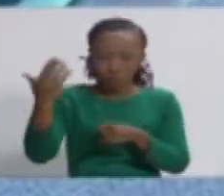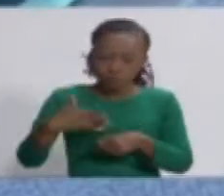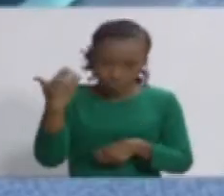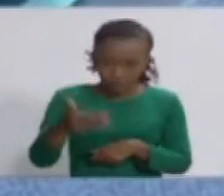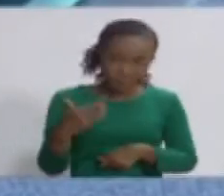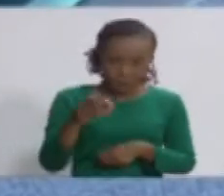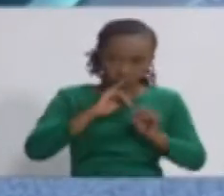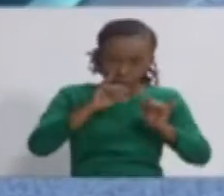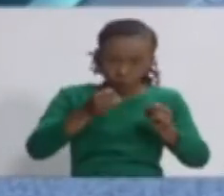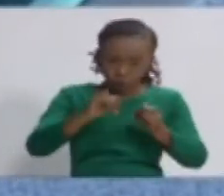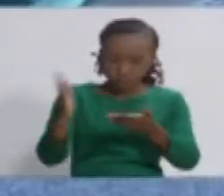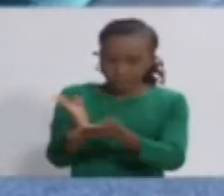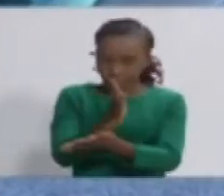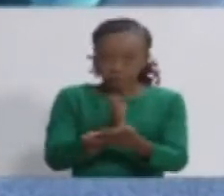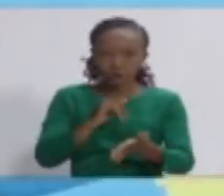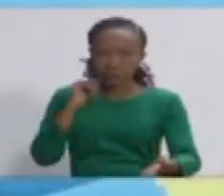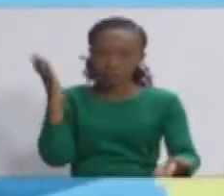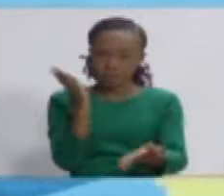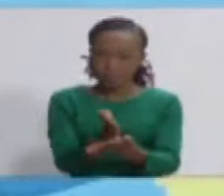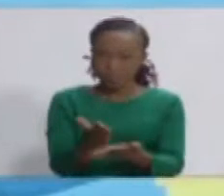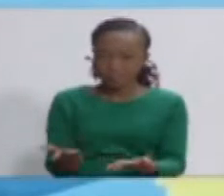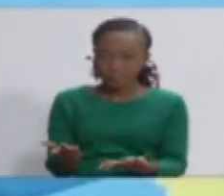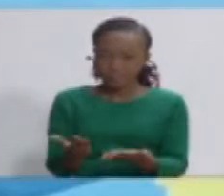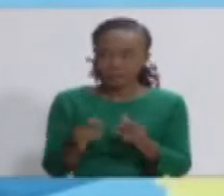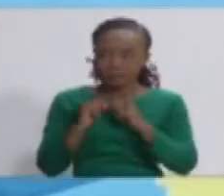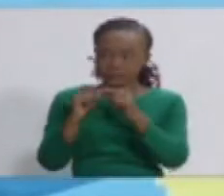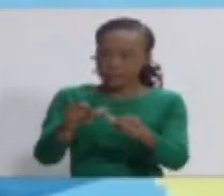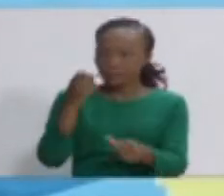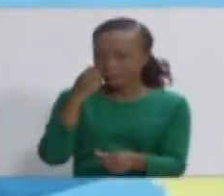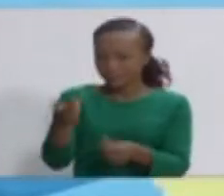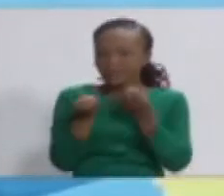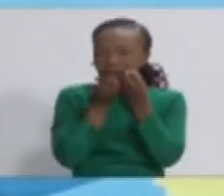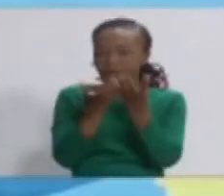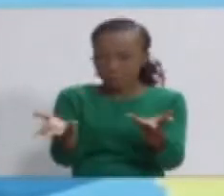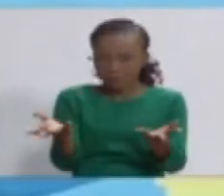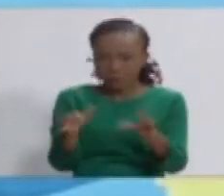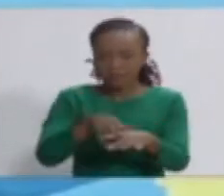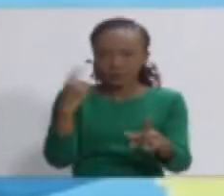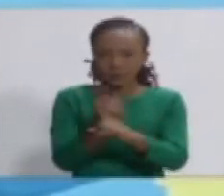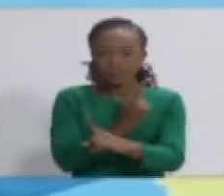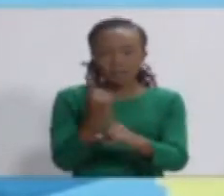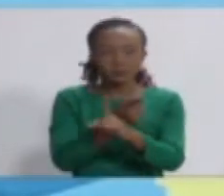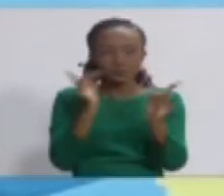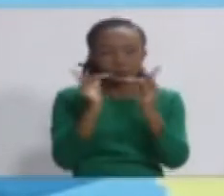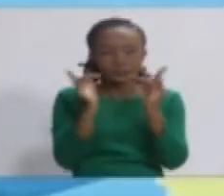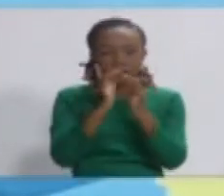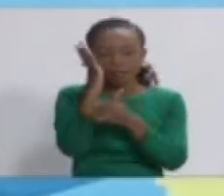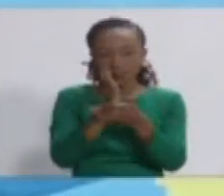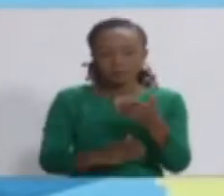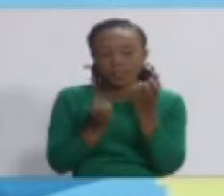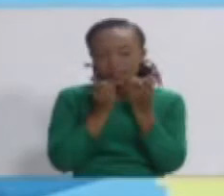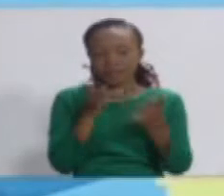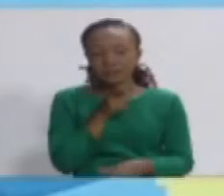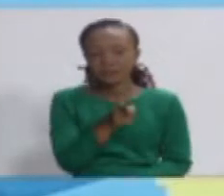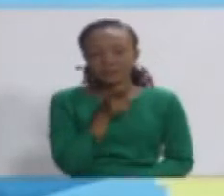baadhi ya habari zinazosambaa si za kweli. We continue to see information in different platforms, and some of this